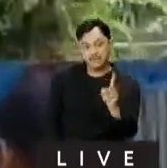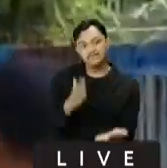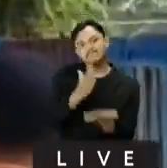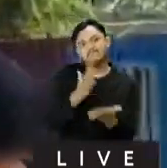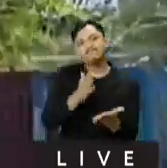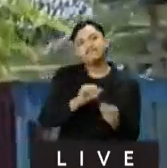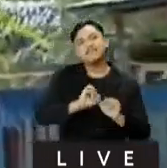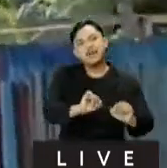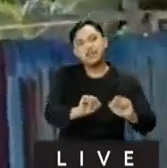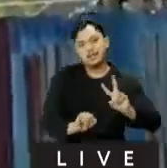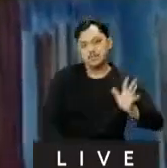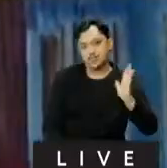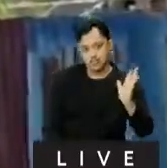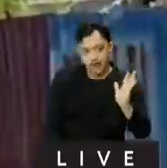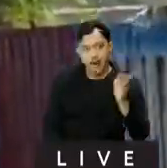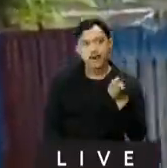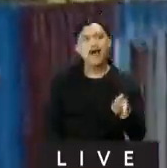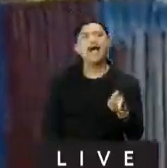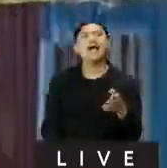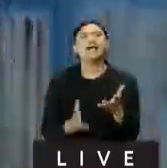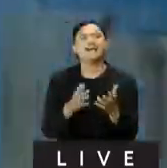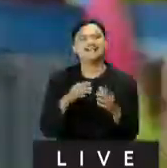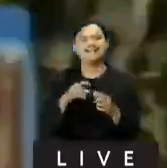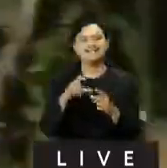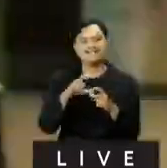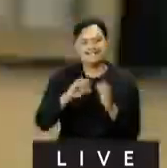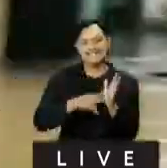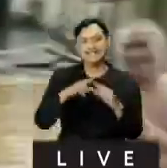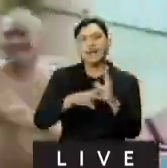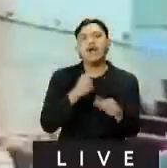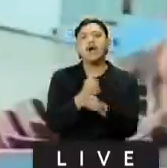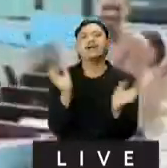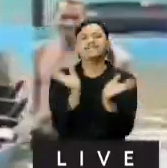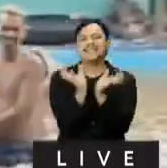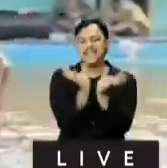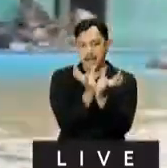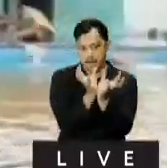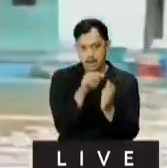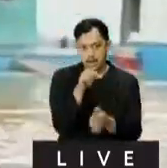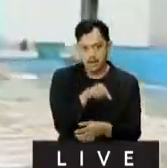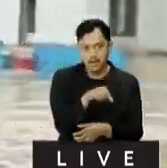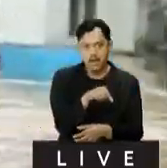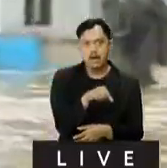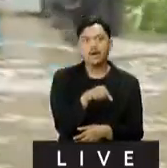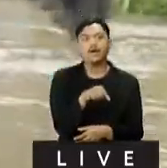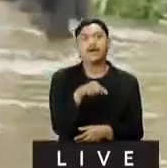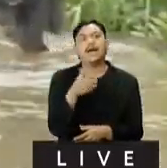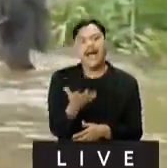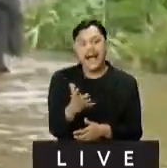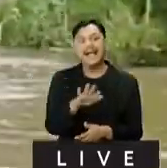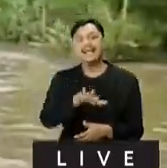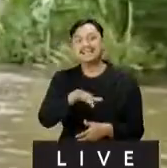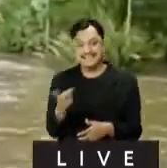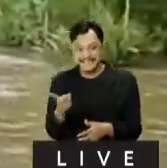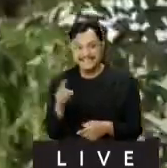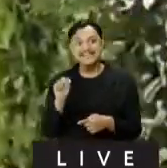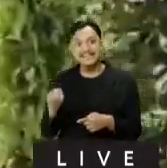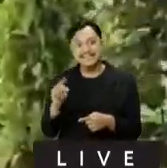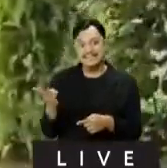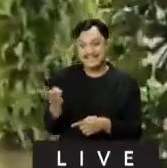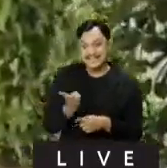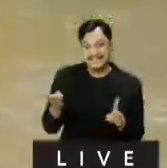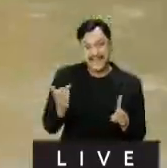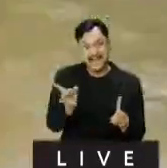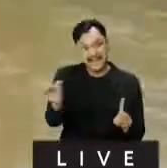darurat, yaitu Kabupaten Sintang. Oleh karena itu, kita mendorong BPBD yang saat ini